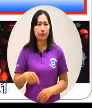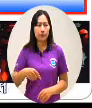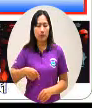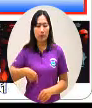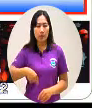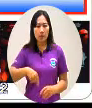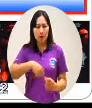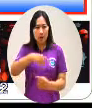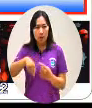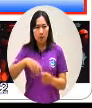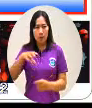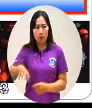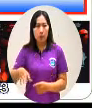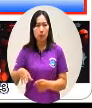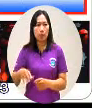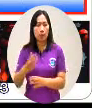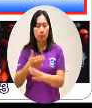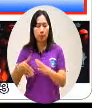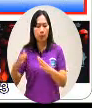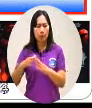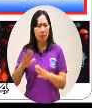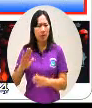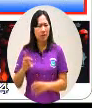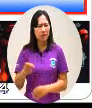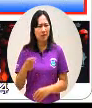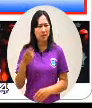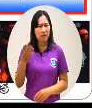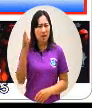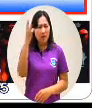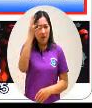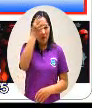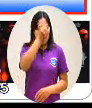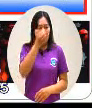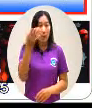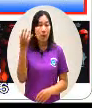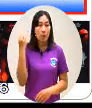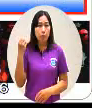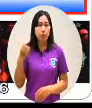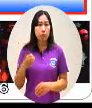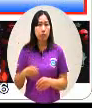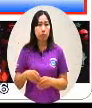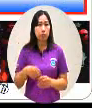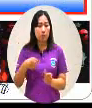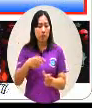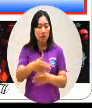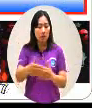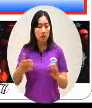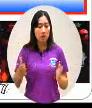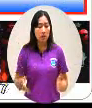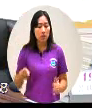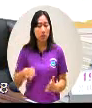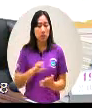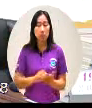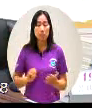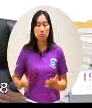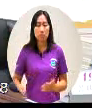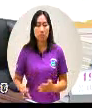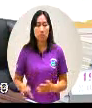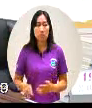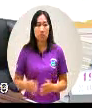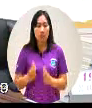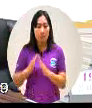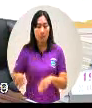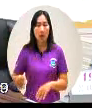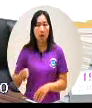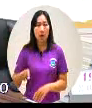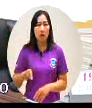因为伊老旧教室已经拆掉了，哦，啊，咱环保局嘛是设一个站伫中文国校。像临门工业区拄啊有设